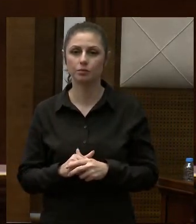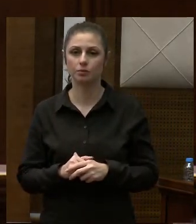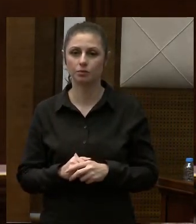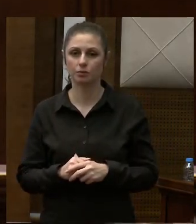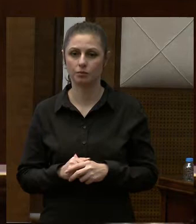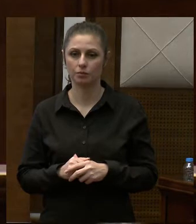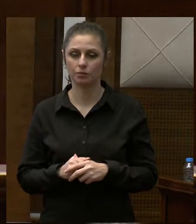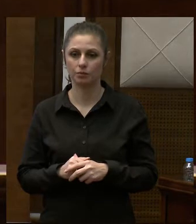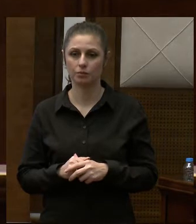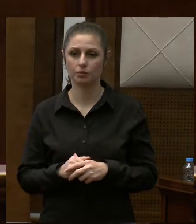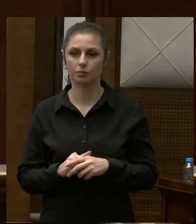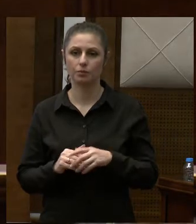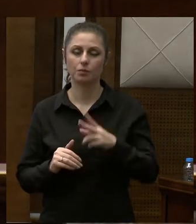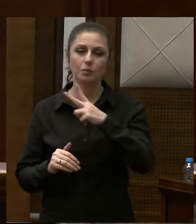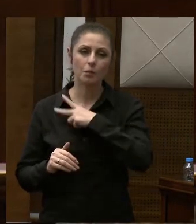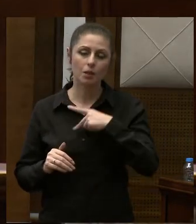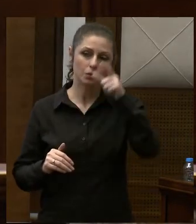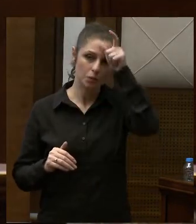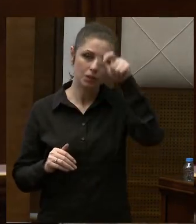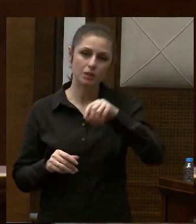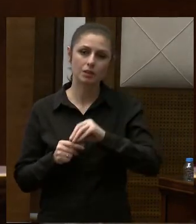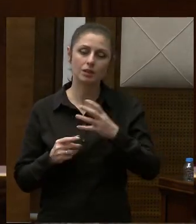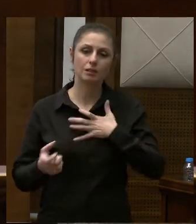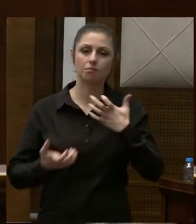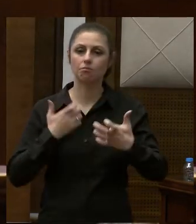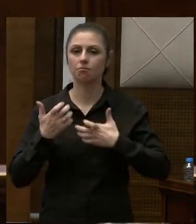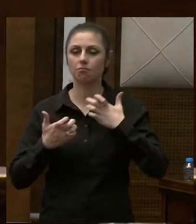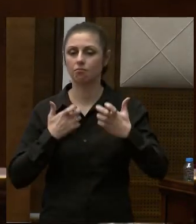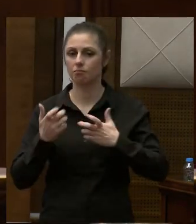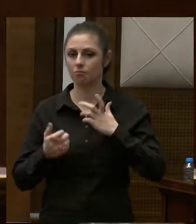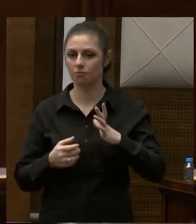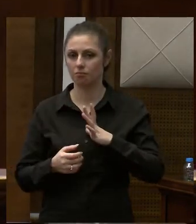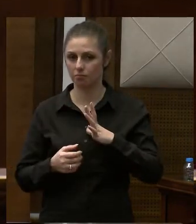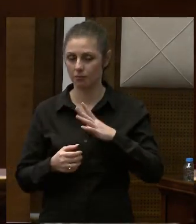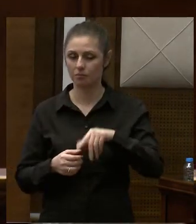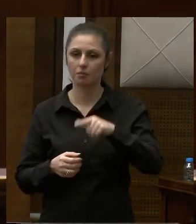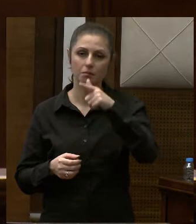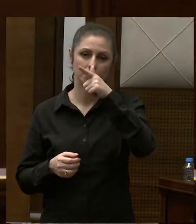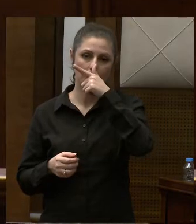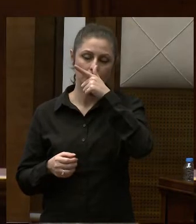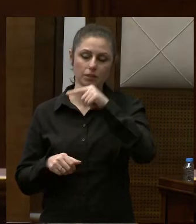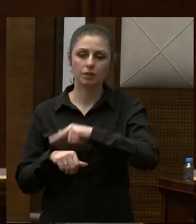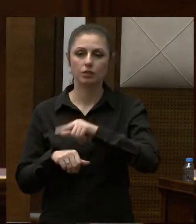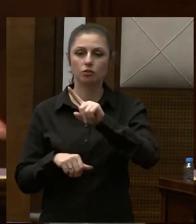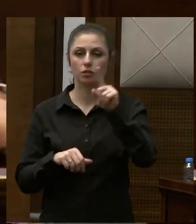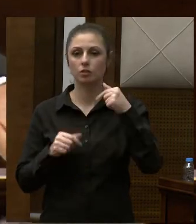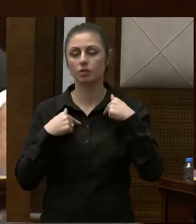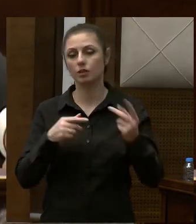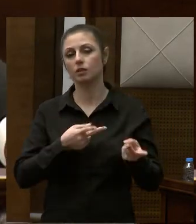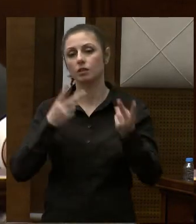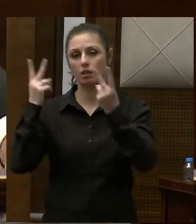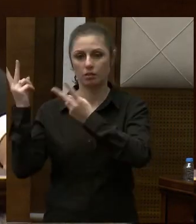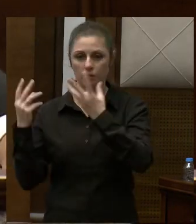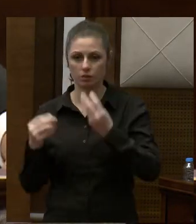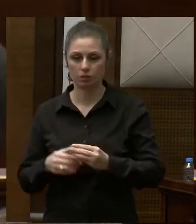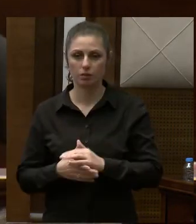söyledim, belediyeler Türkiye'de can çekişiyor. Perşembe günü saat 10'dan itibaren Türkiye Belediyeler Birliği'ne bizi yönetimi